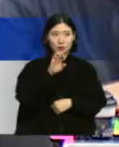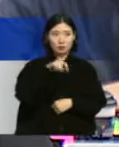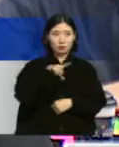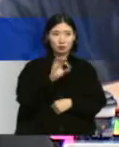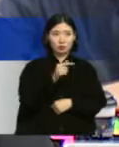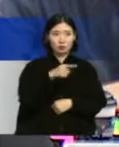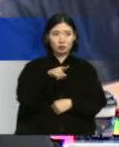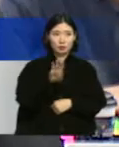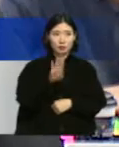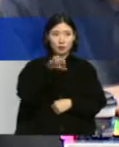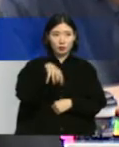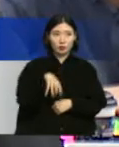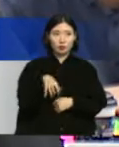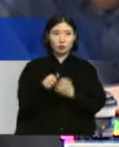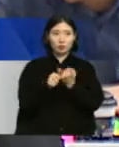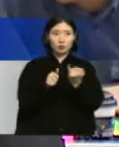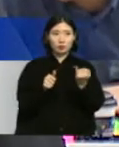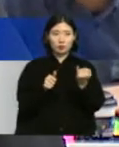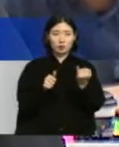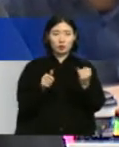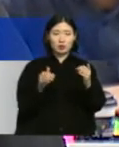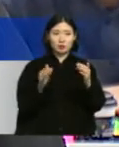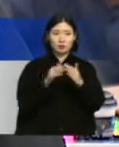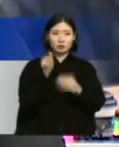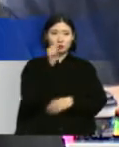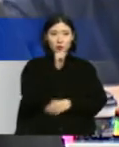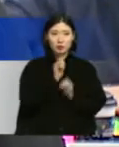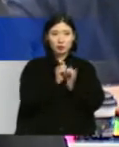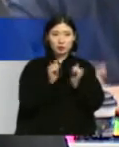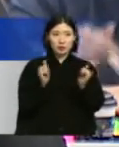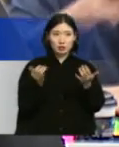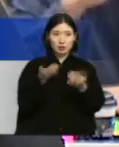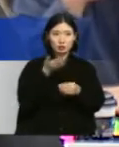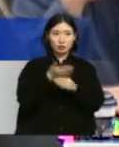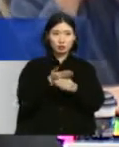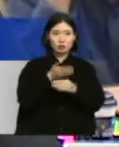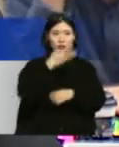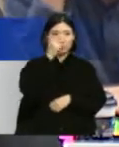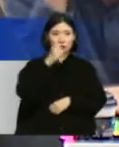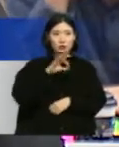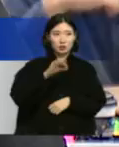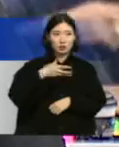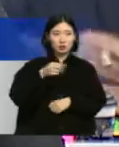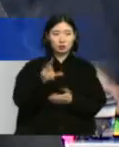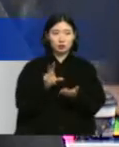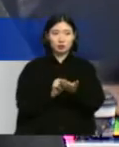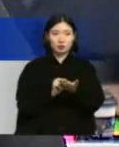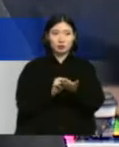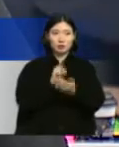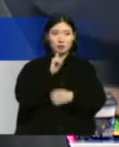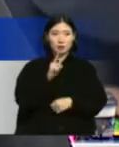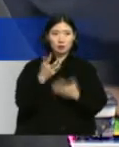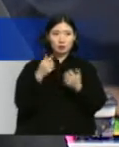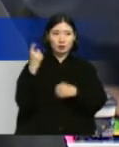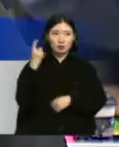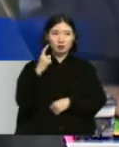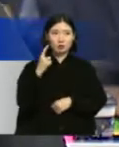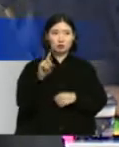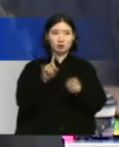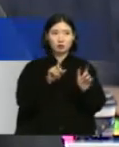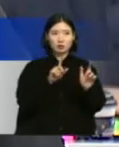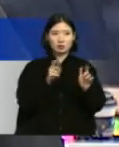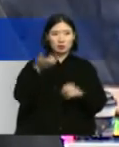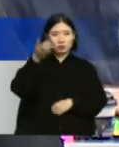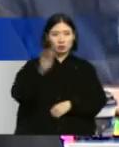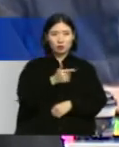움직여 살을 하고 있거든요. 대출 문제에 관한 얘기를 많이 듣거든요. LH, SH 아니면 중소기업 청년 대출. 근데 그게